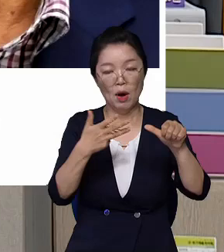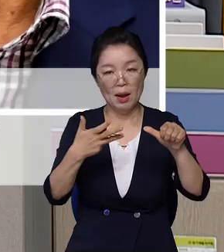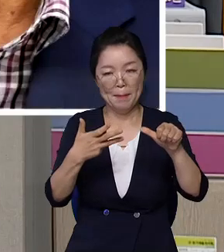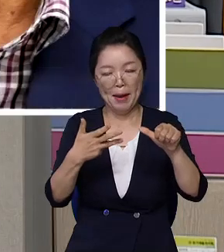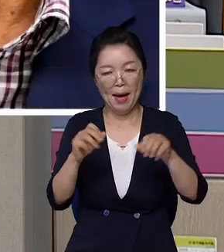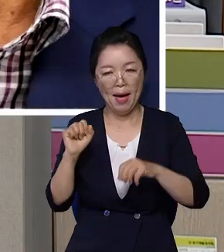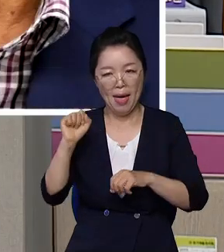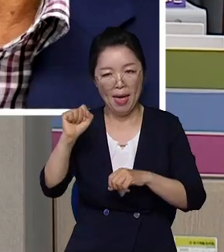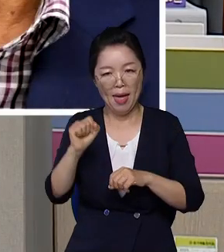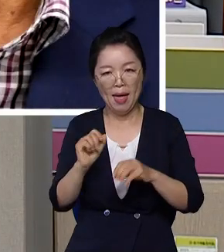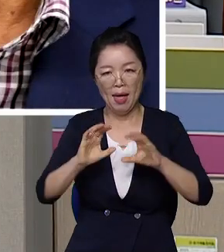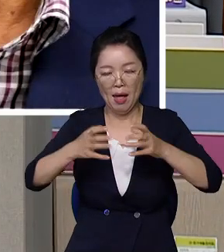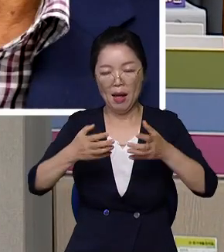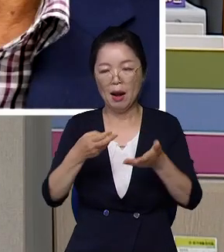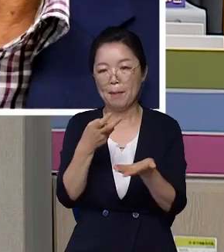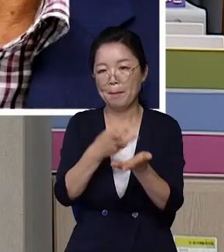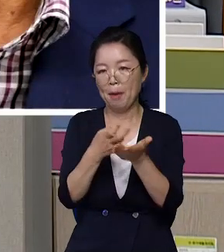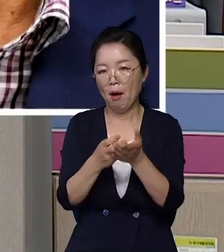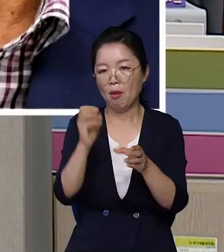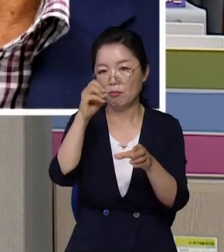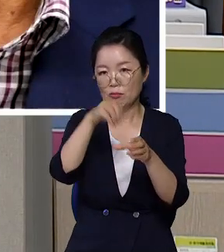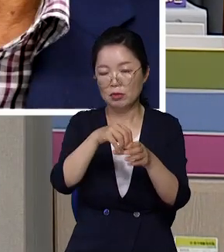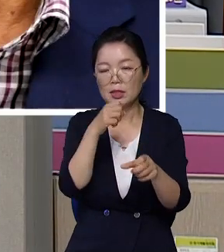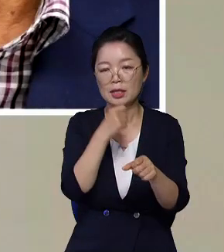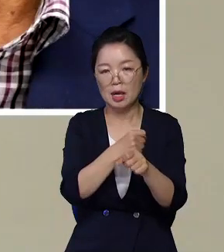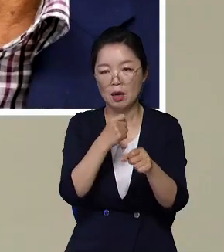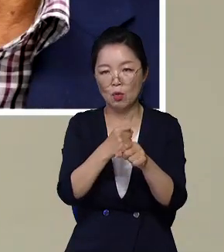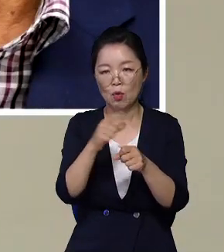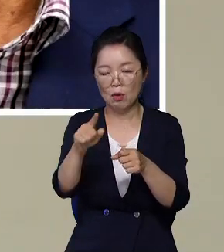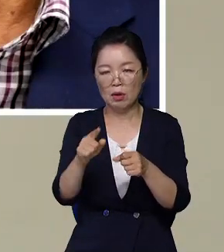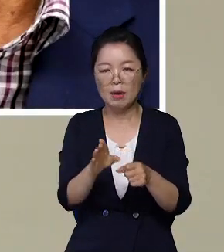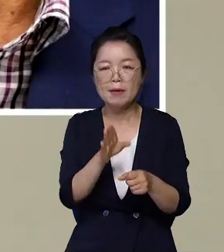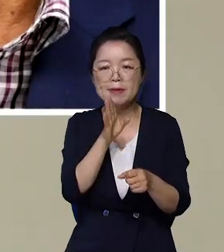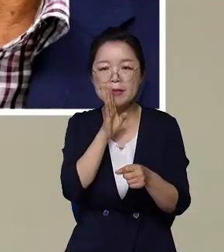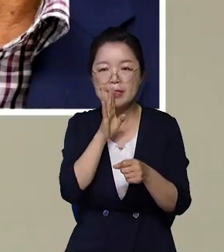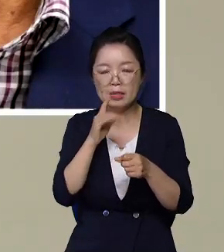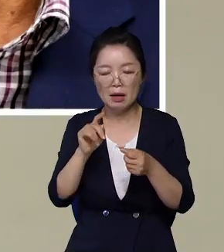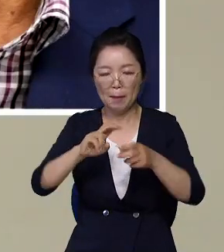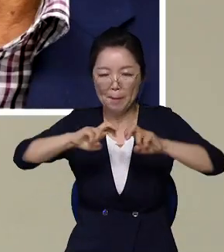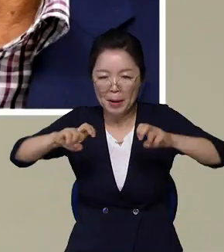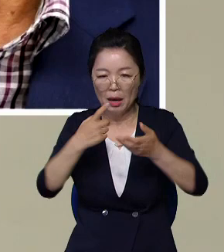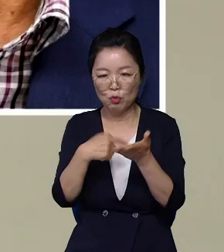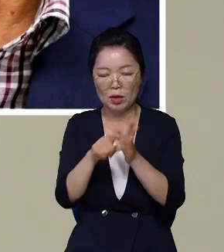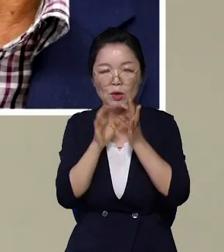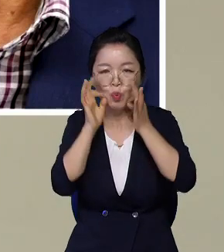민중항쟁 헌법 전문 수록과 5.18 진상규명 등에 힘쓰겠다고 말했습니다.